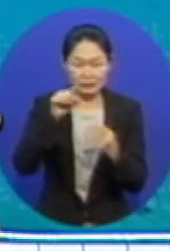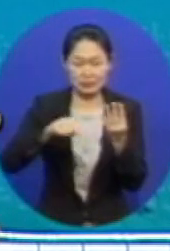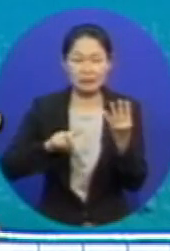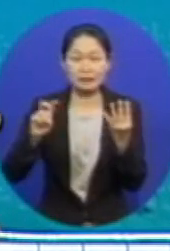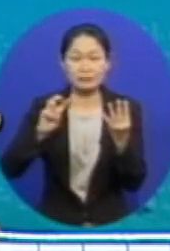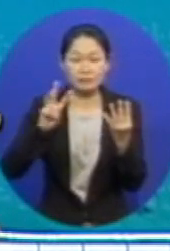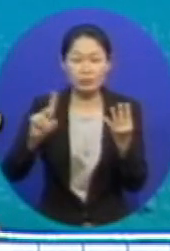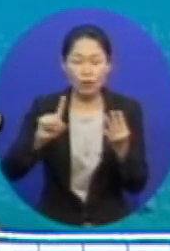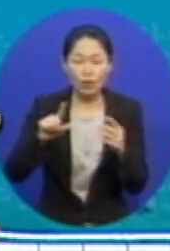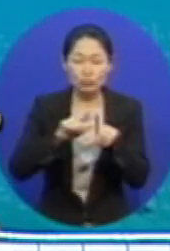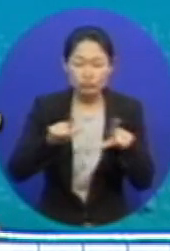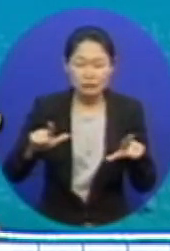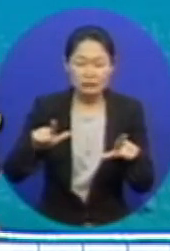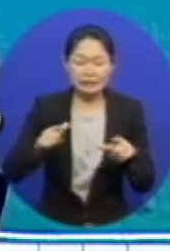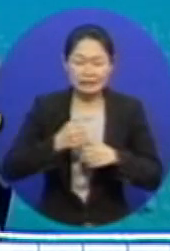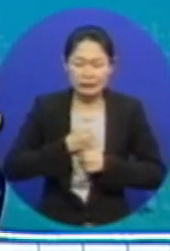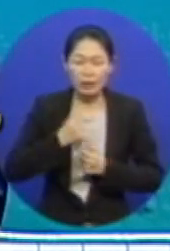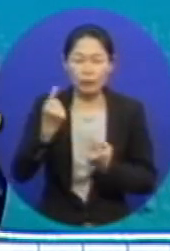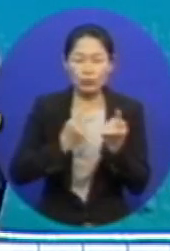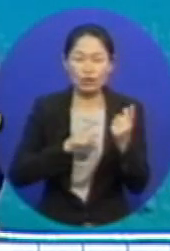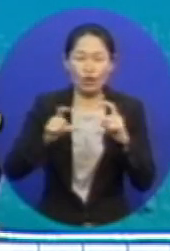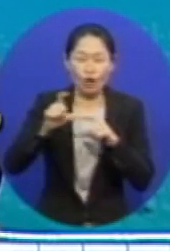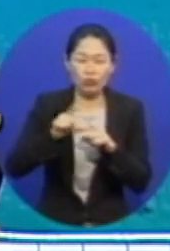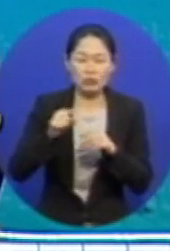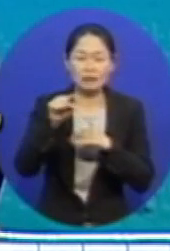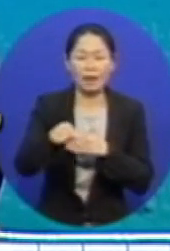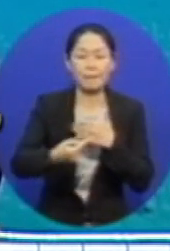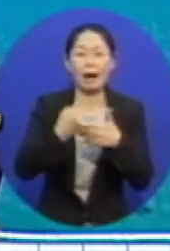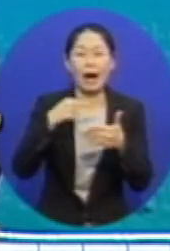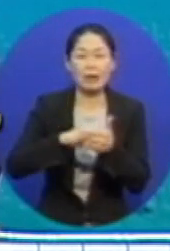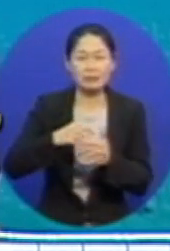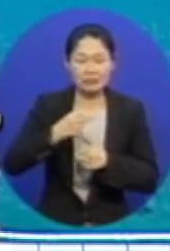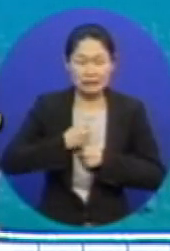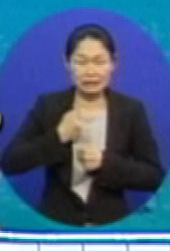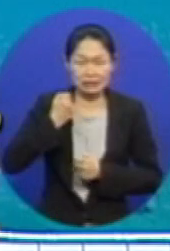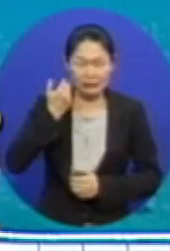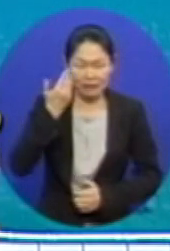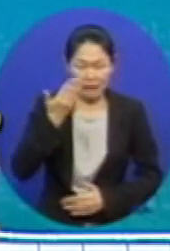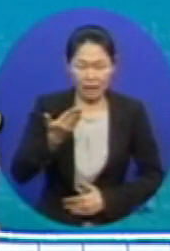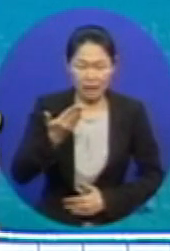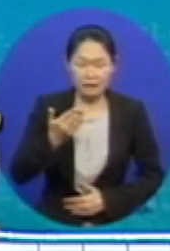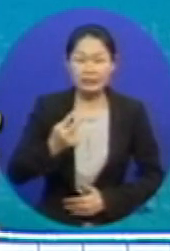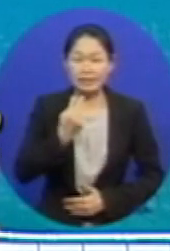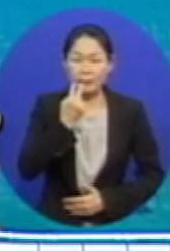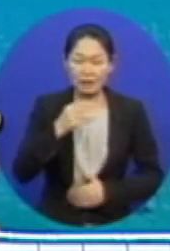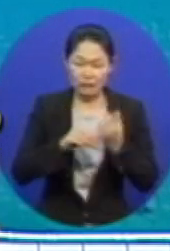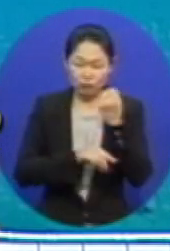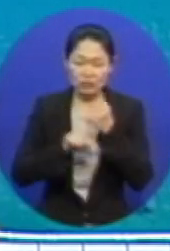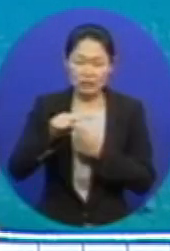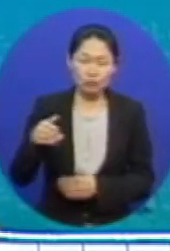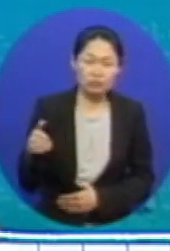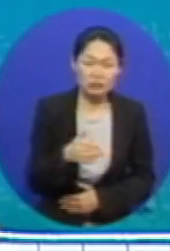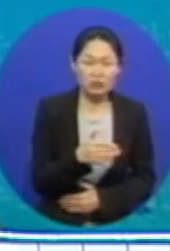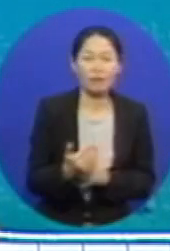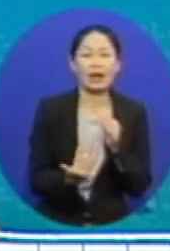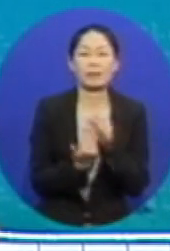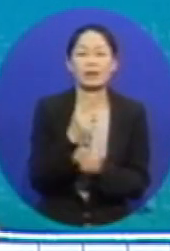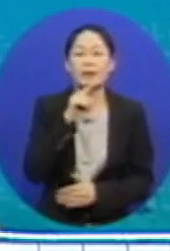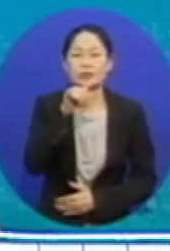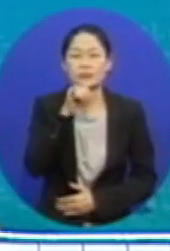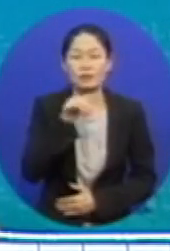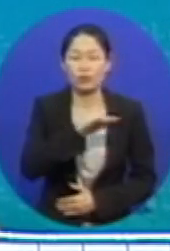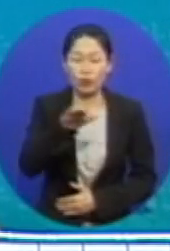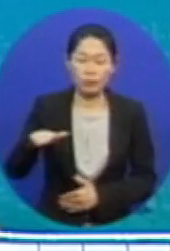더욱 네 마음을 지키라 생명의 근원이 이에서 남이니라 여러분은 마음을 잘